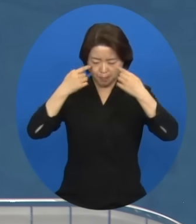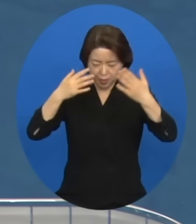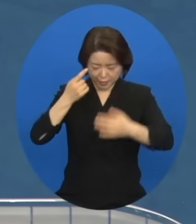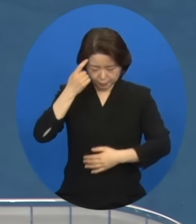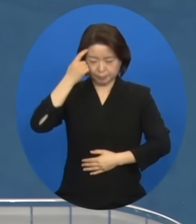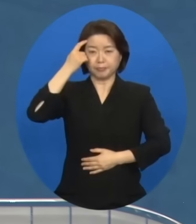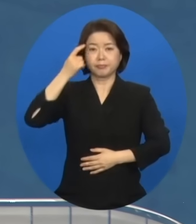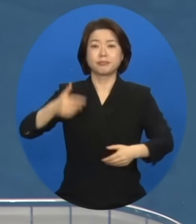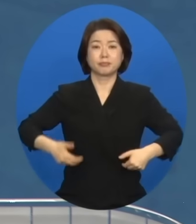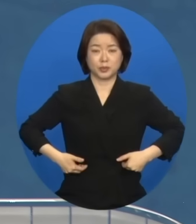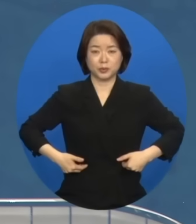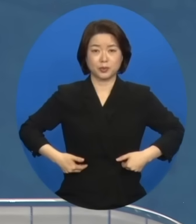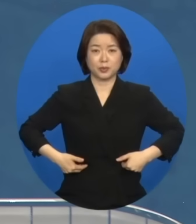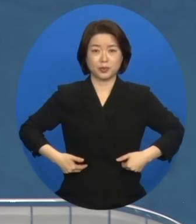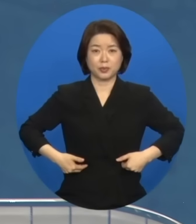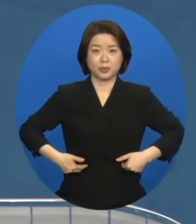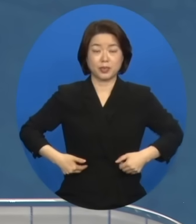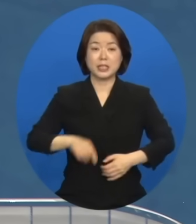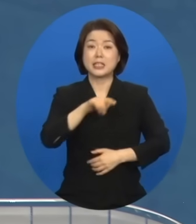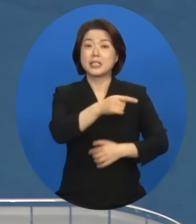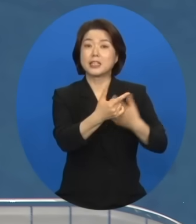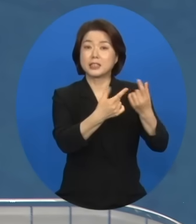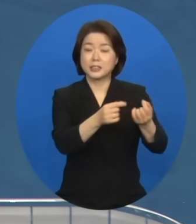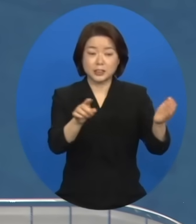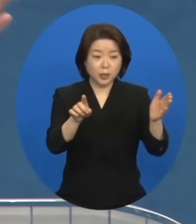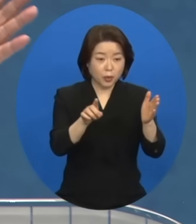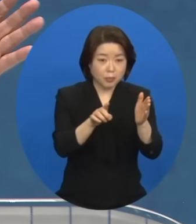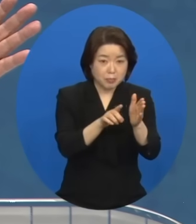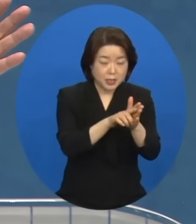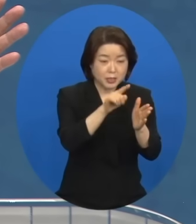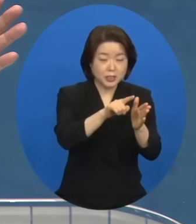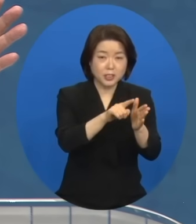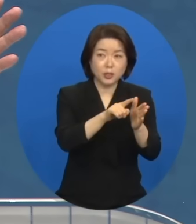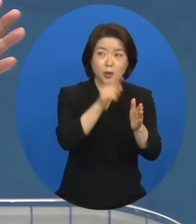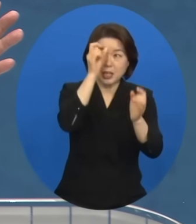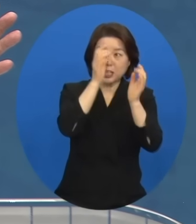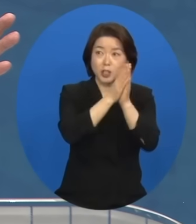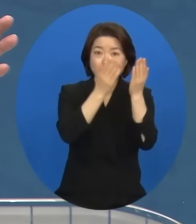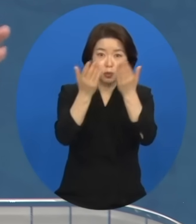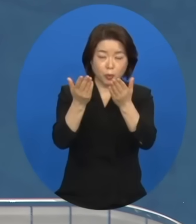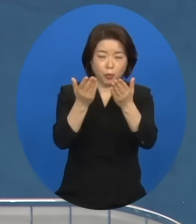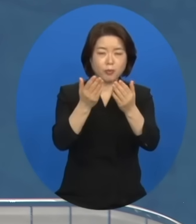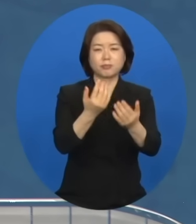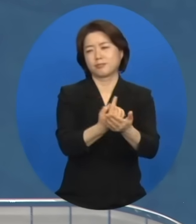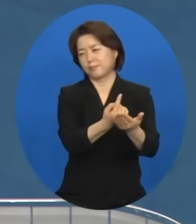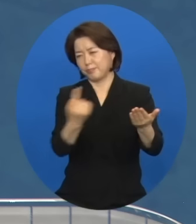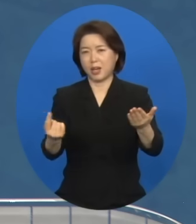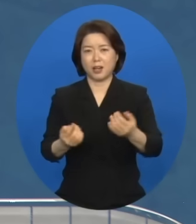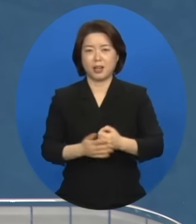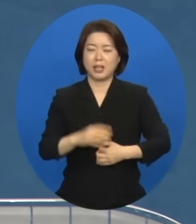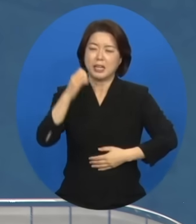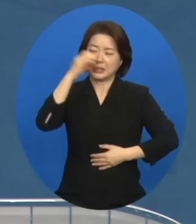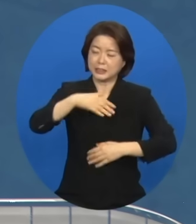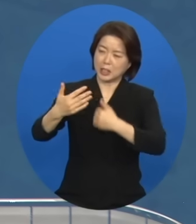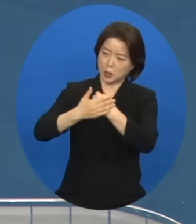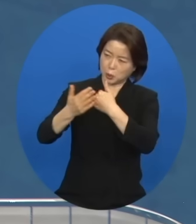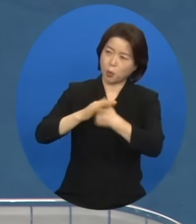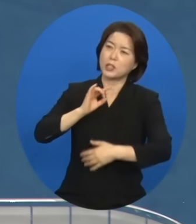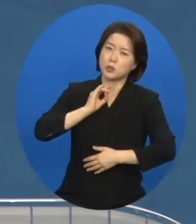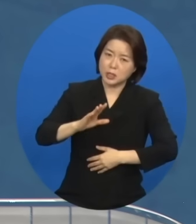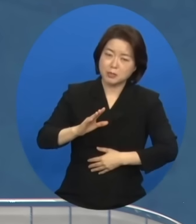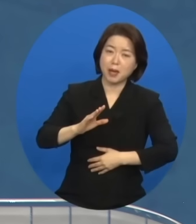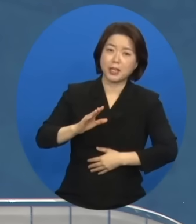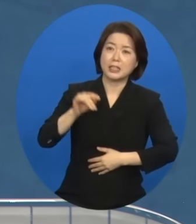깨달아야 됩니다. 그런 믿음에서 빨리 벗어나야 되는 거예요. 그저 도와주시기만 하는